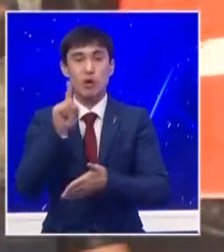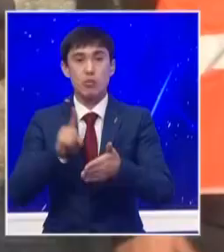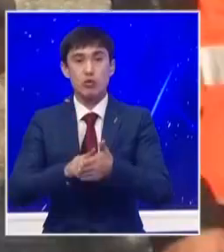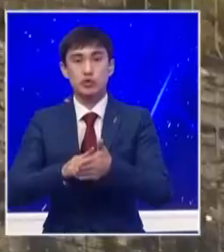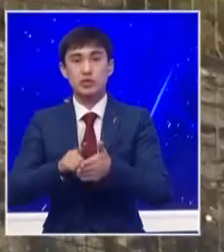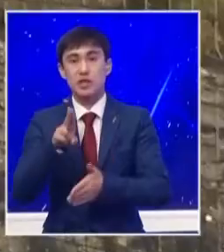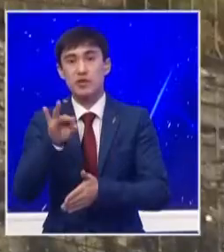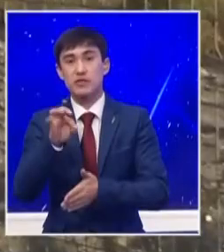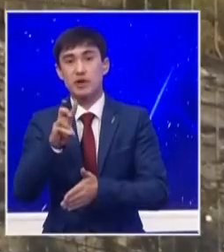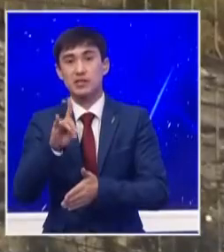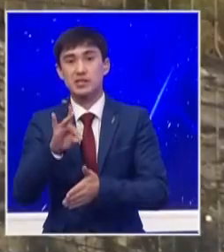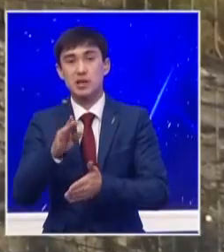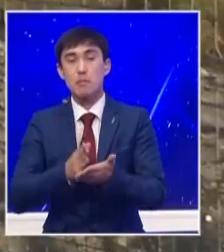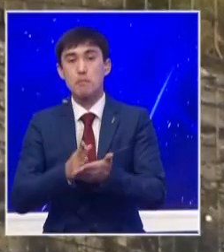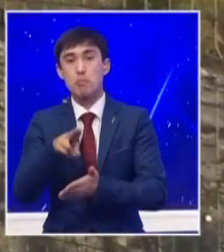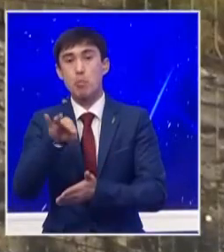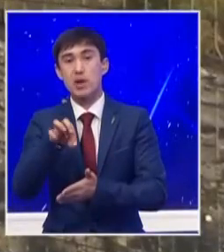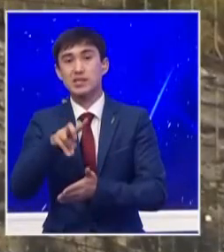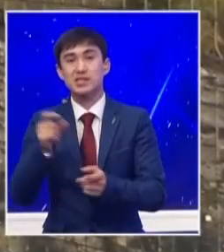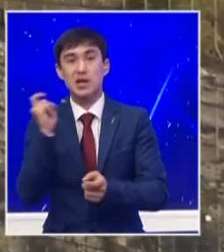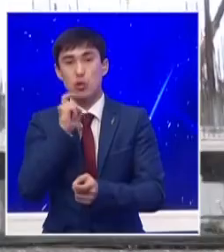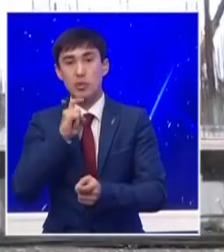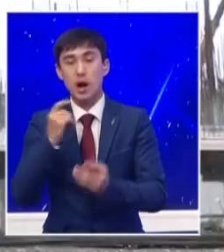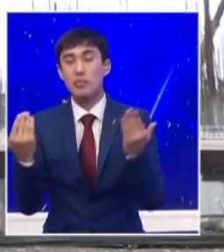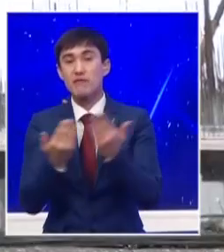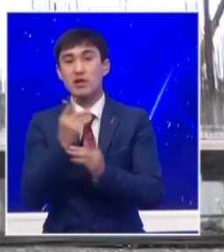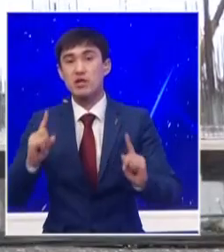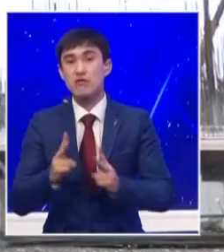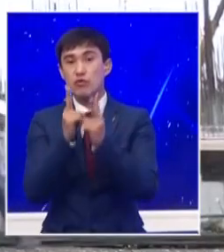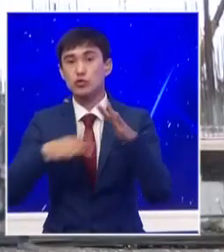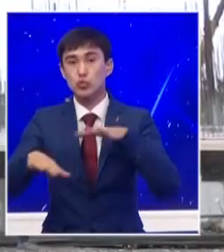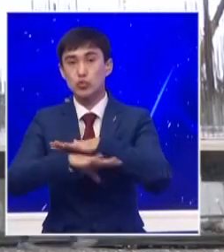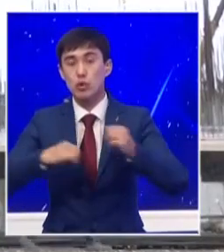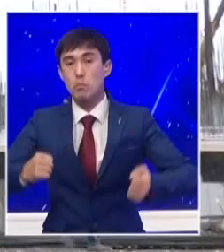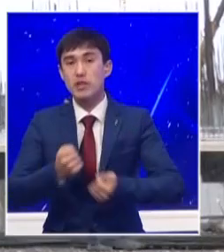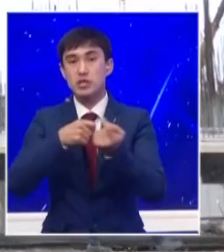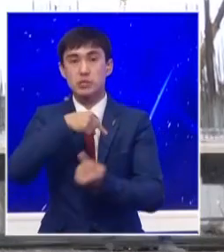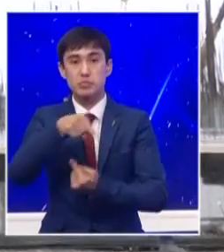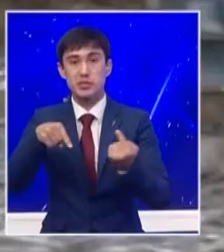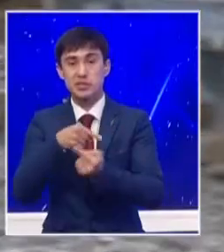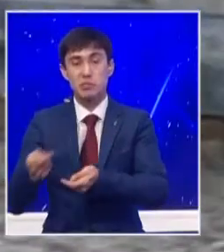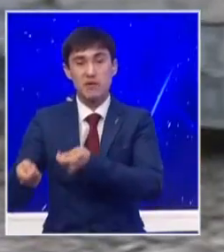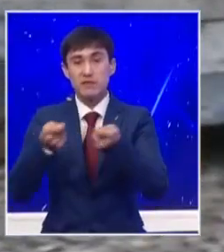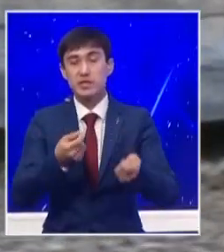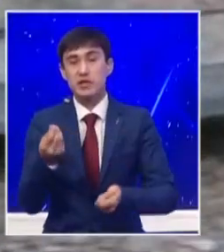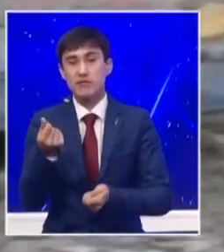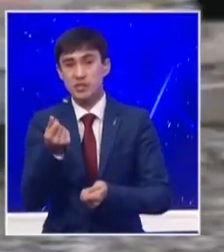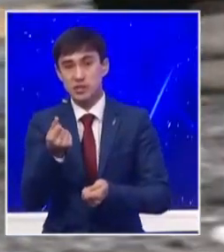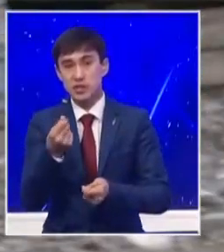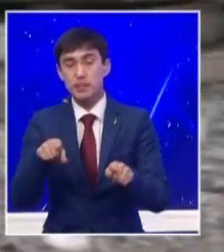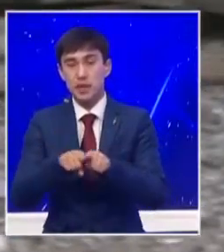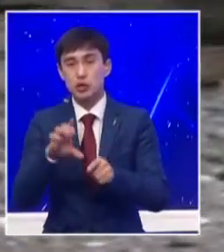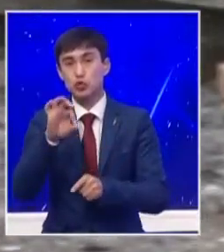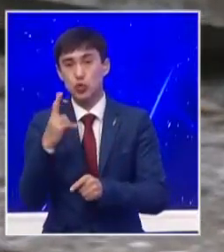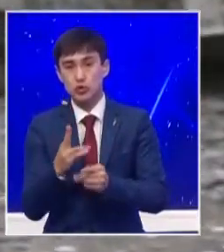диверсификации и демонополизации экономики обновления инфраструктуры поддержки бизнеса и привлечения инвестиций а также